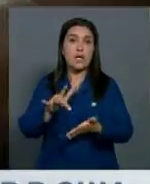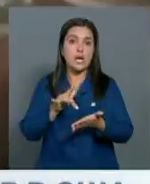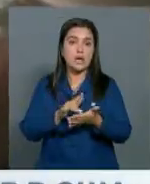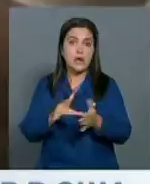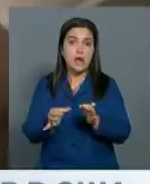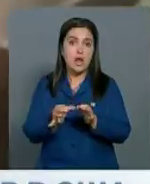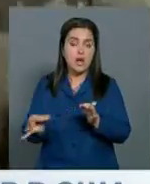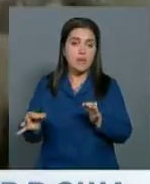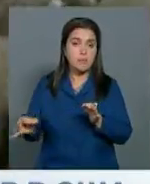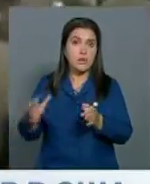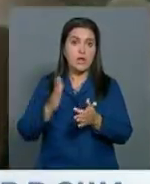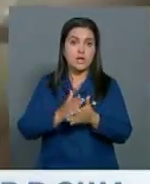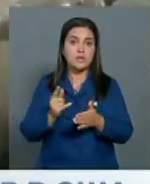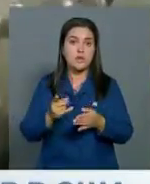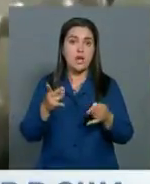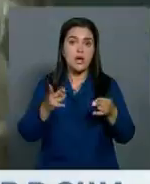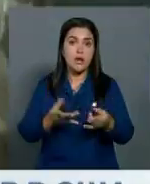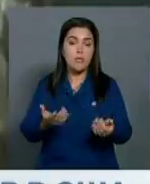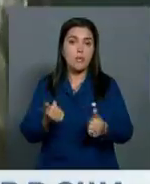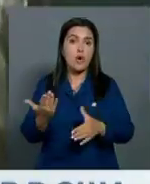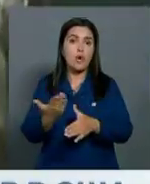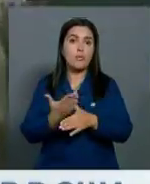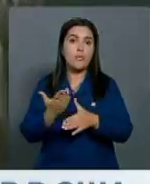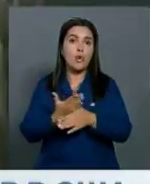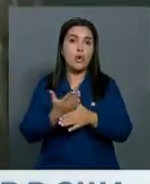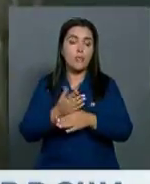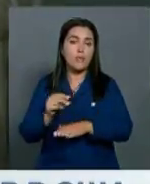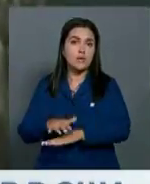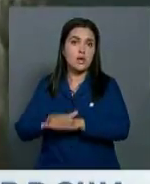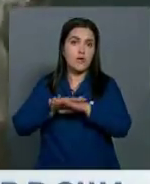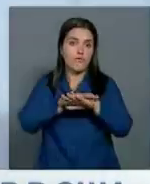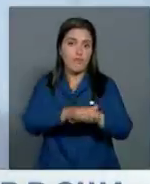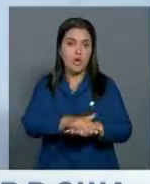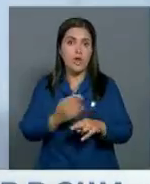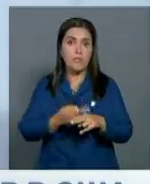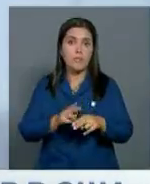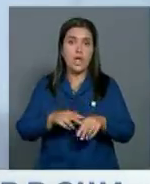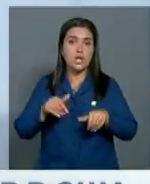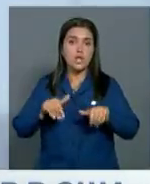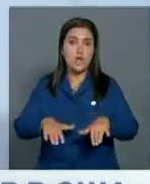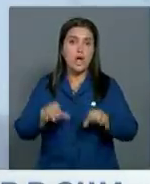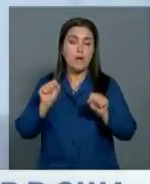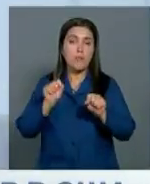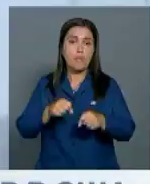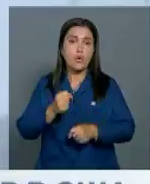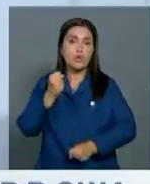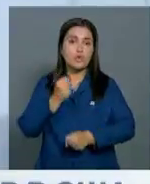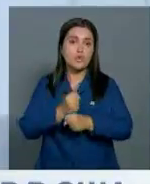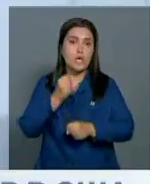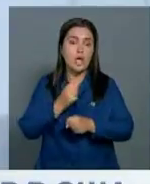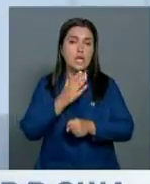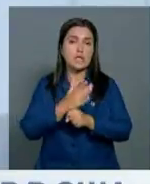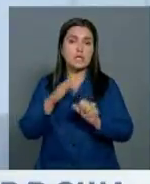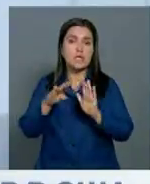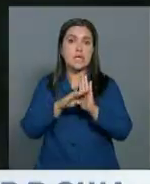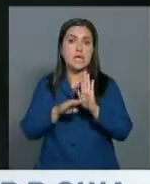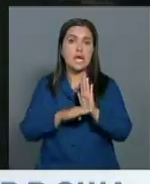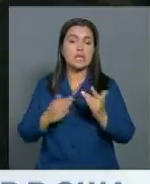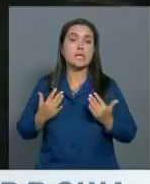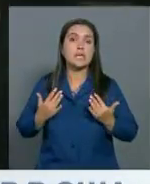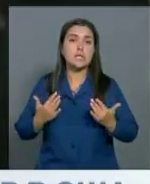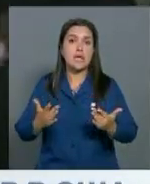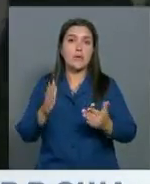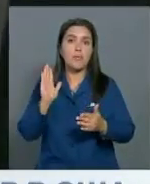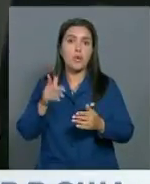округам, провозглашенным зоной бедствия, получать помощь из федеральных фондов. Кроме того, это решение может привести к ужесточению ряда требований